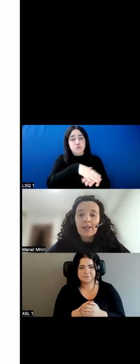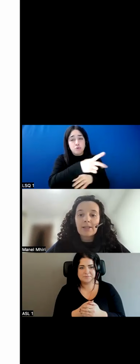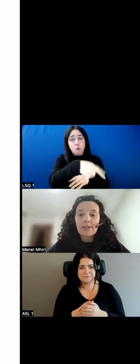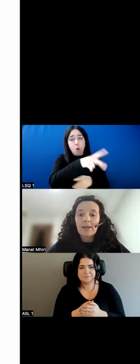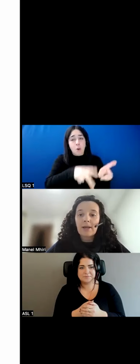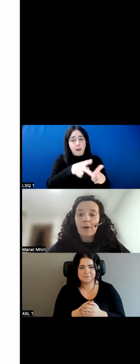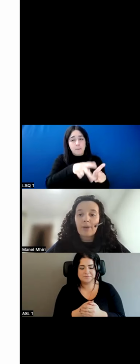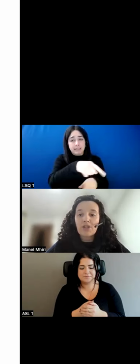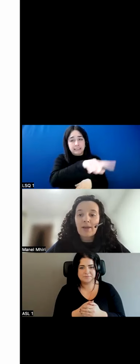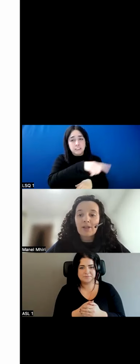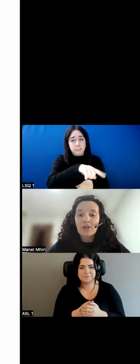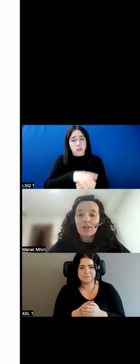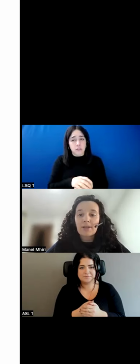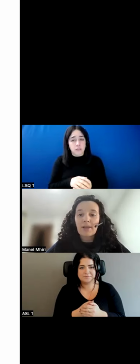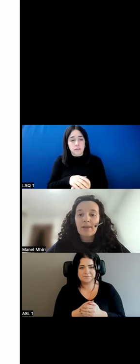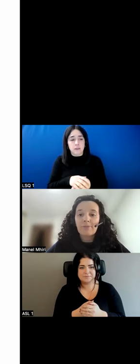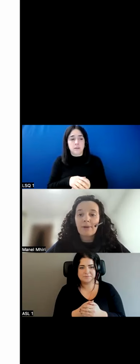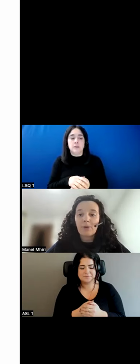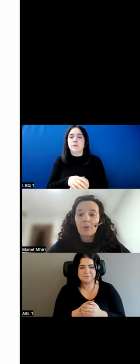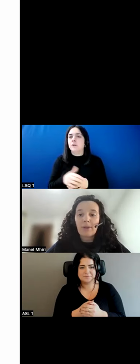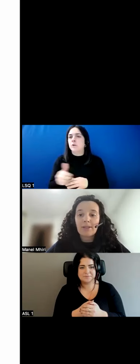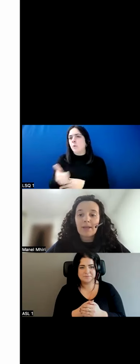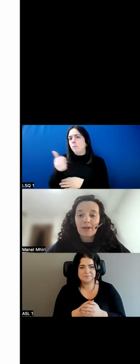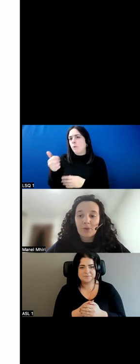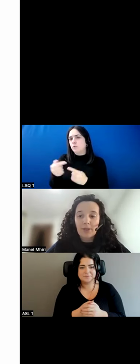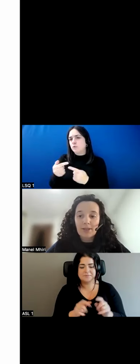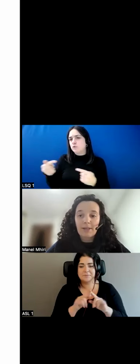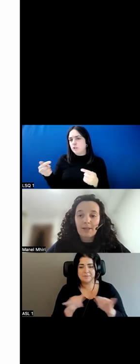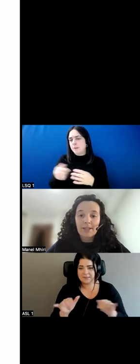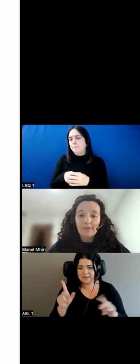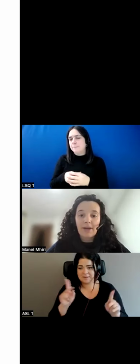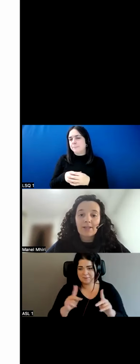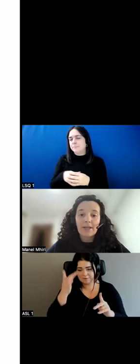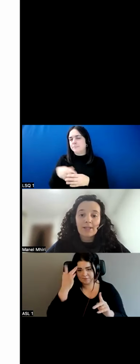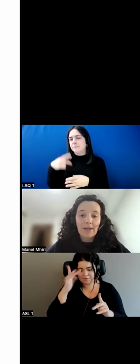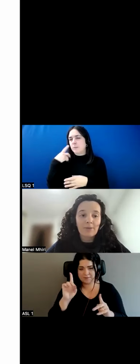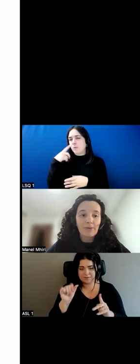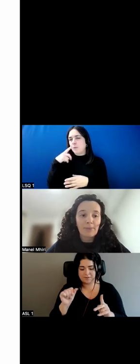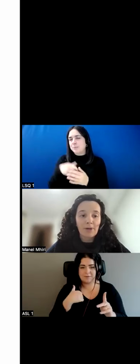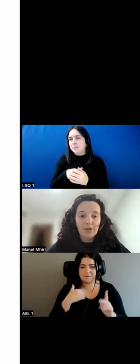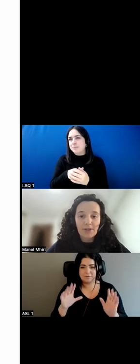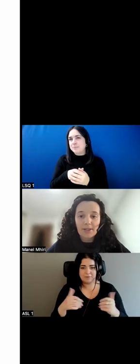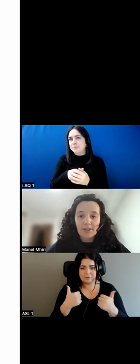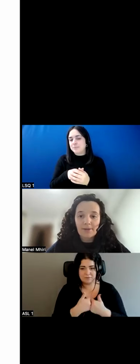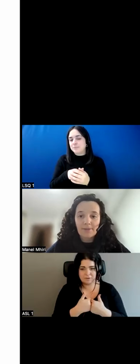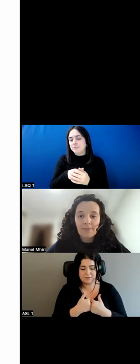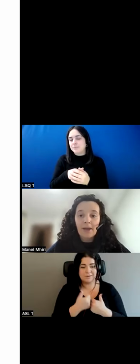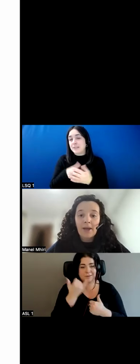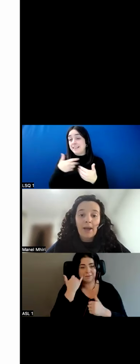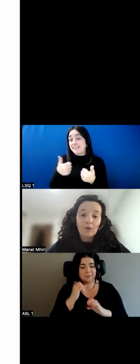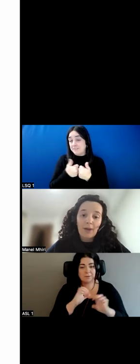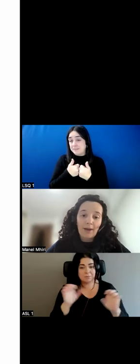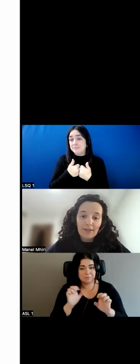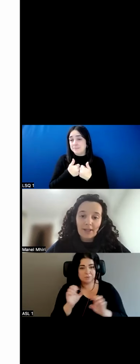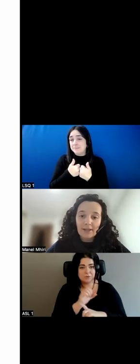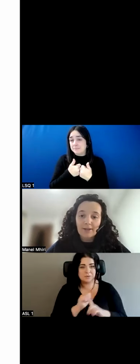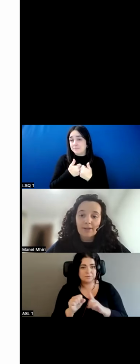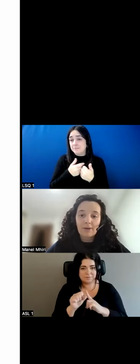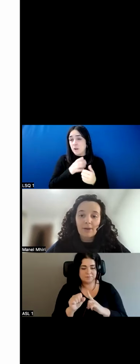Un autre point discuté, c'est par rapport aux défis auxquels font face les personnes ayant une